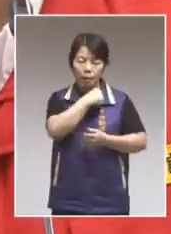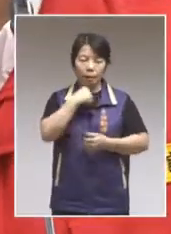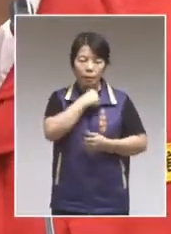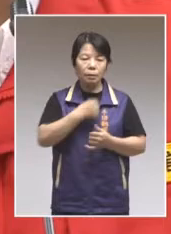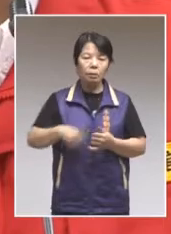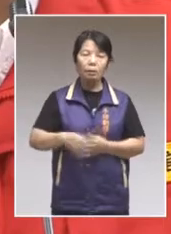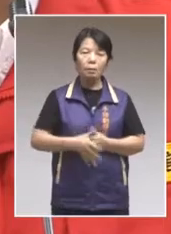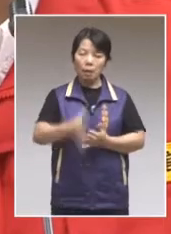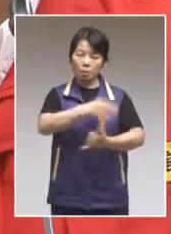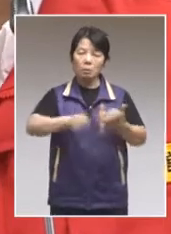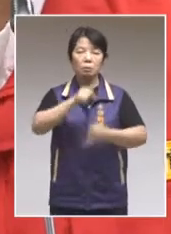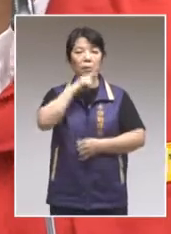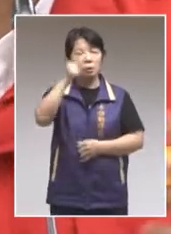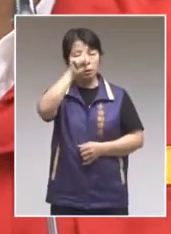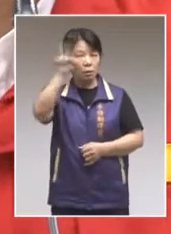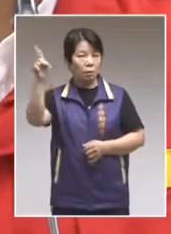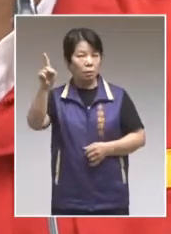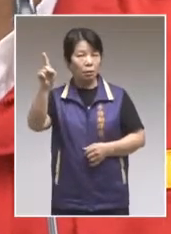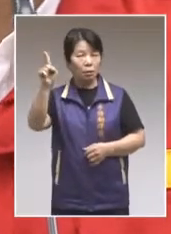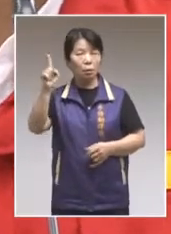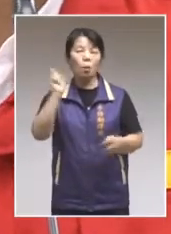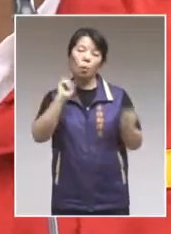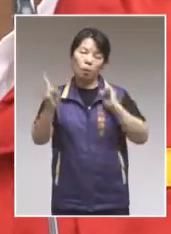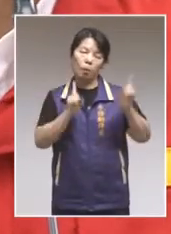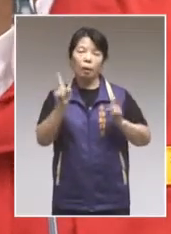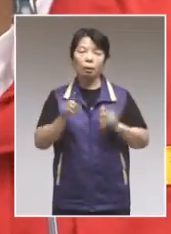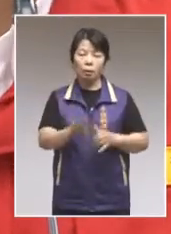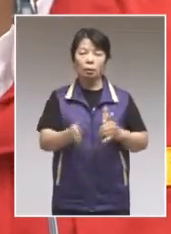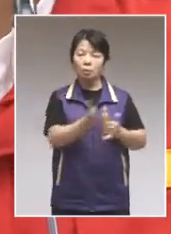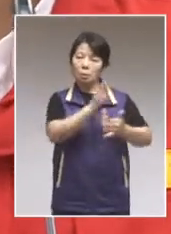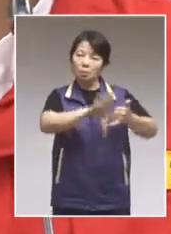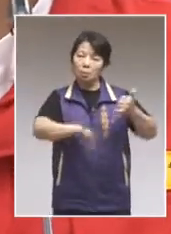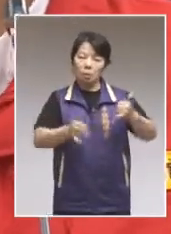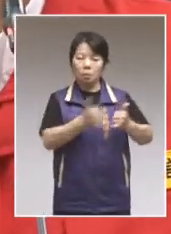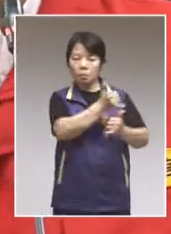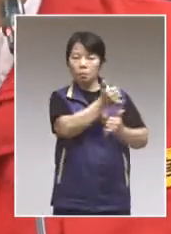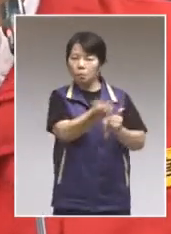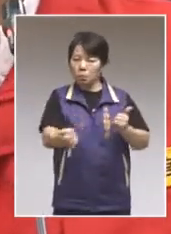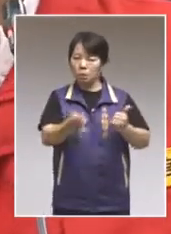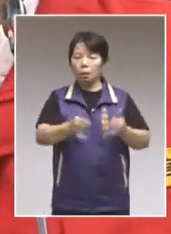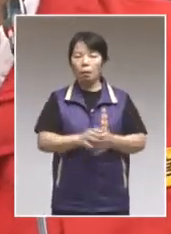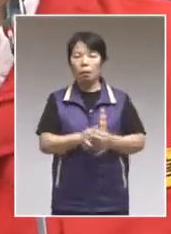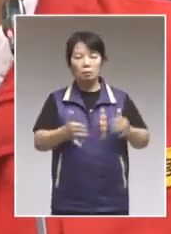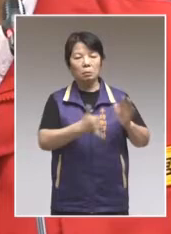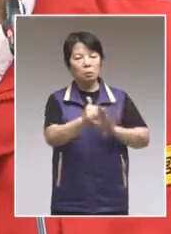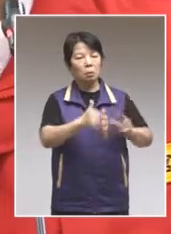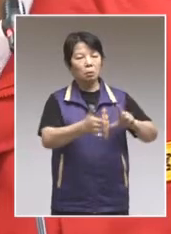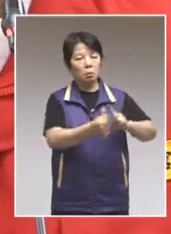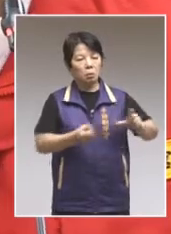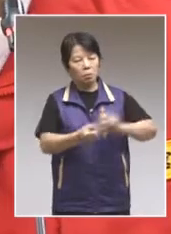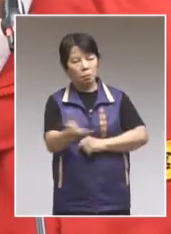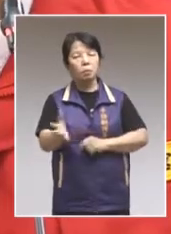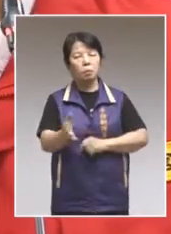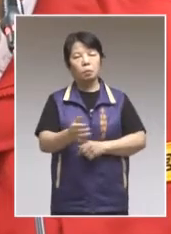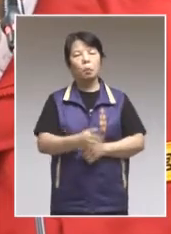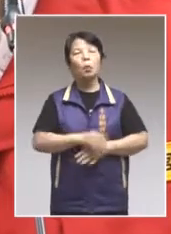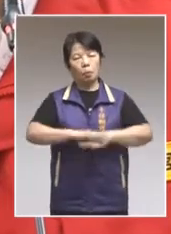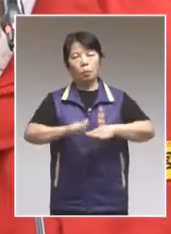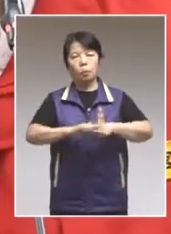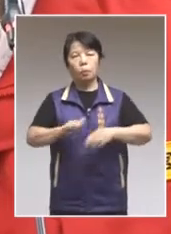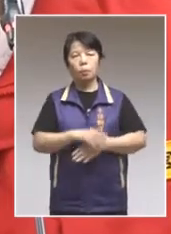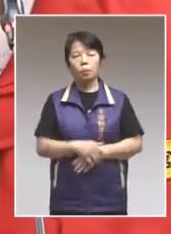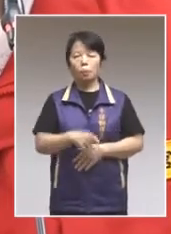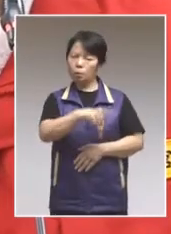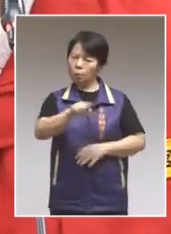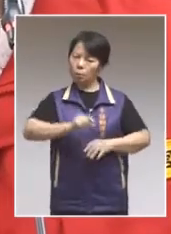好，那随着这种南北的移动带来了社区的风险，当然自然而然会增加很多，那也跟大家一